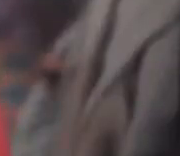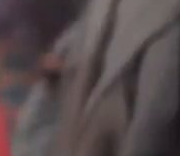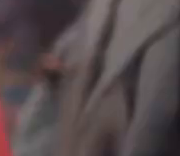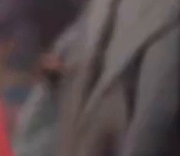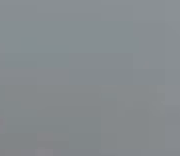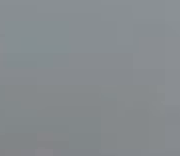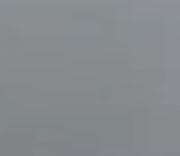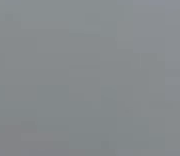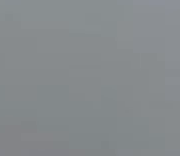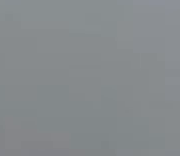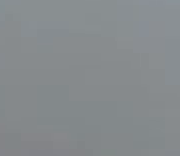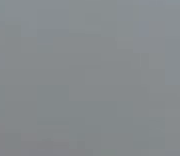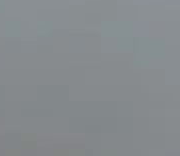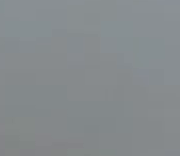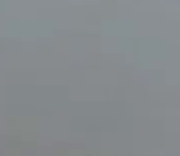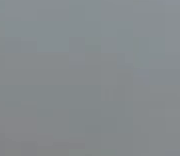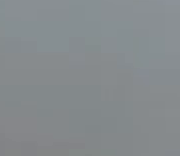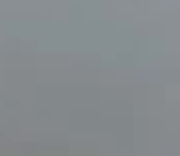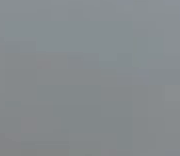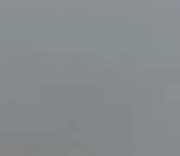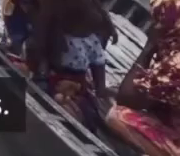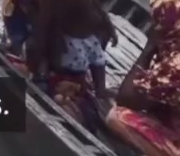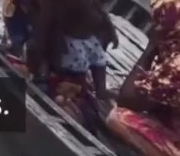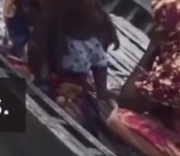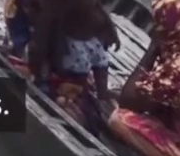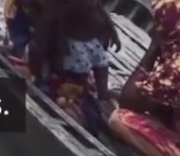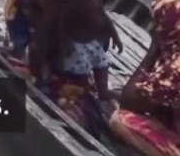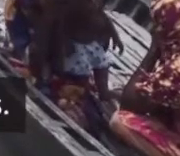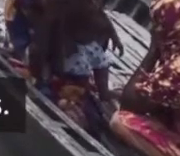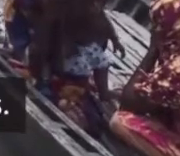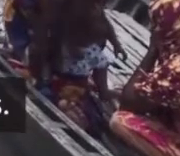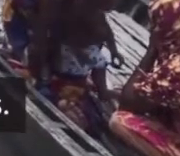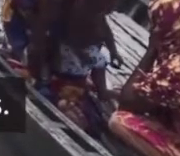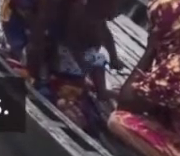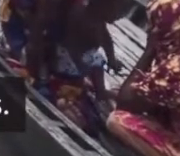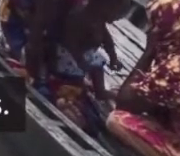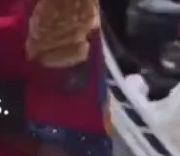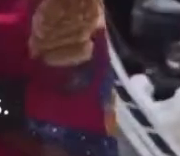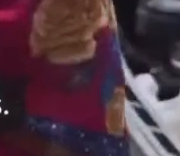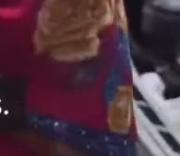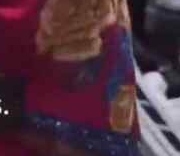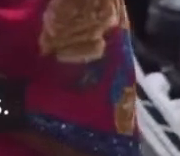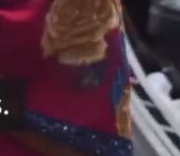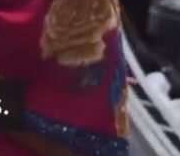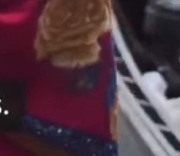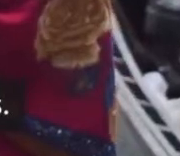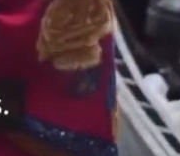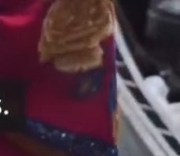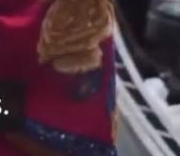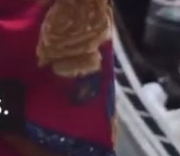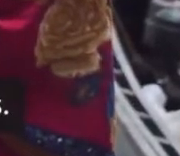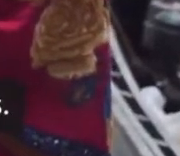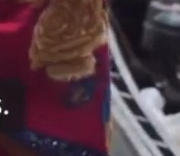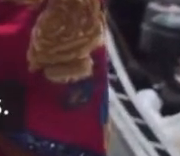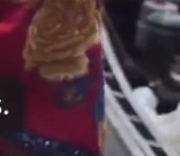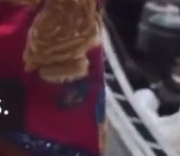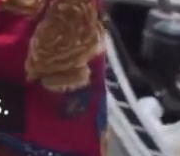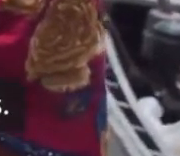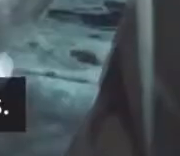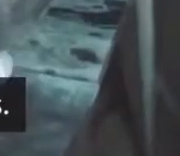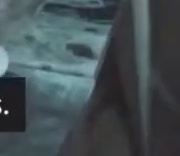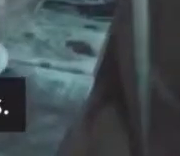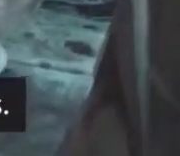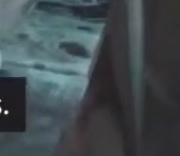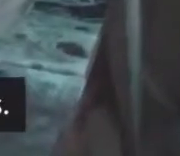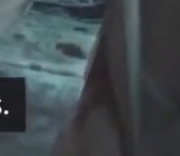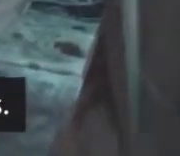আসলে আমরা আঙ্গুর কামলে বিচা খাই, পানি এসে গেল, এখন টেহা পাইছি, টেহা দা চাইল আনছি, আলু আনছি, ডাল